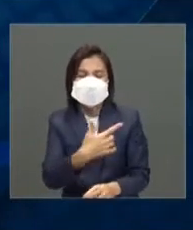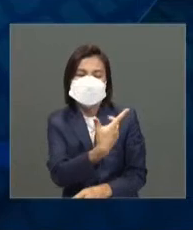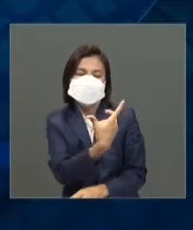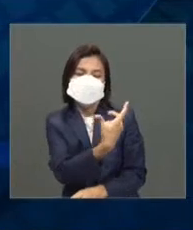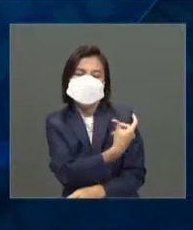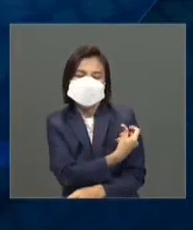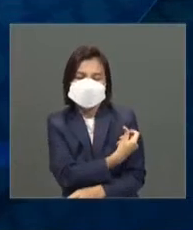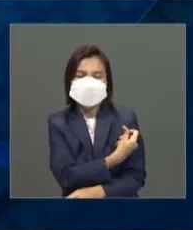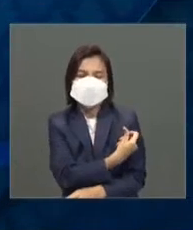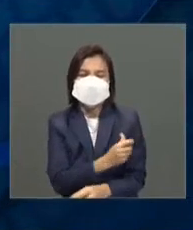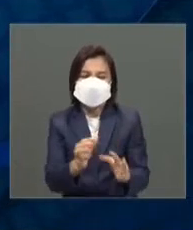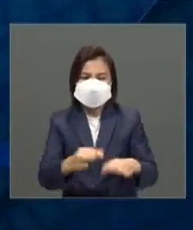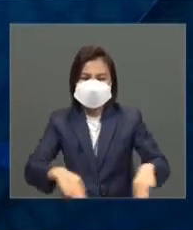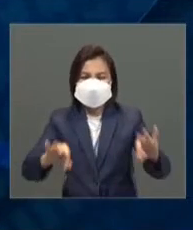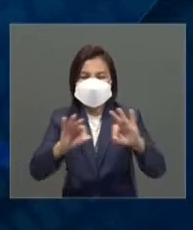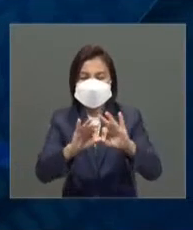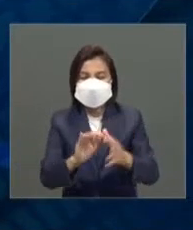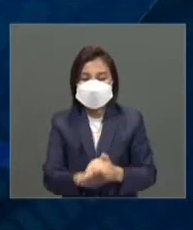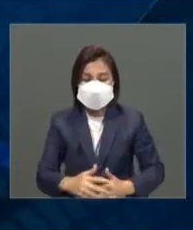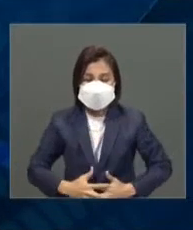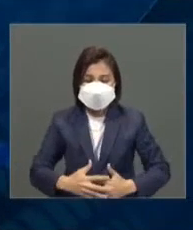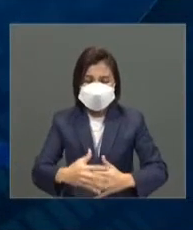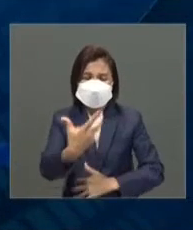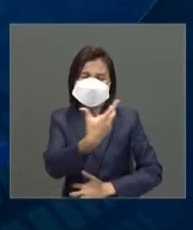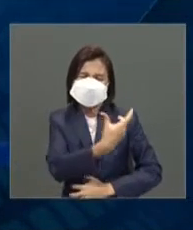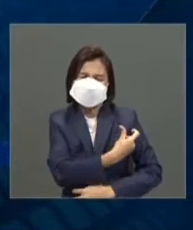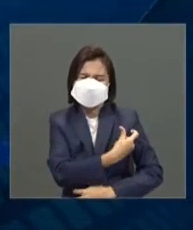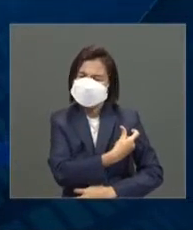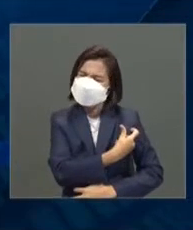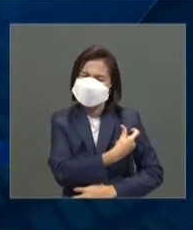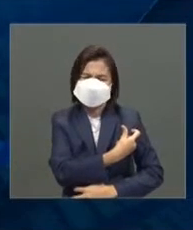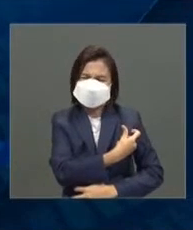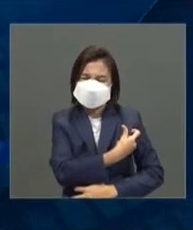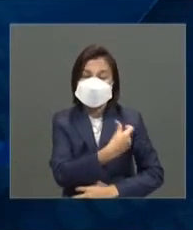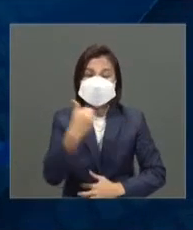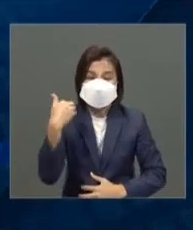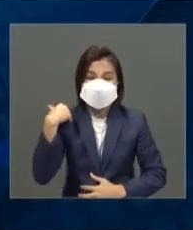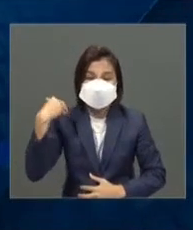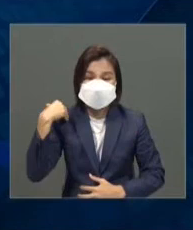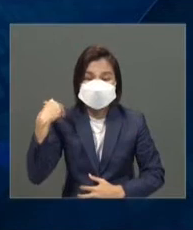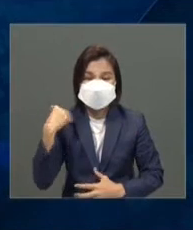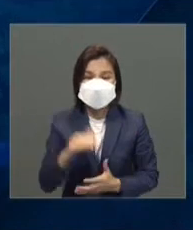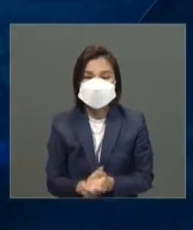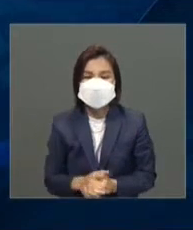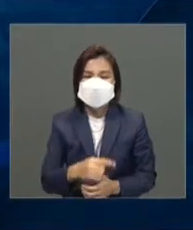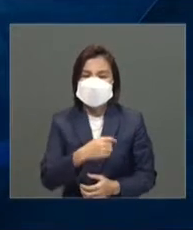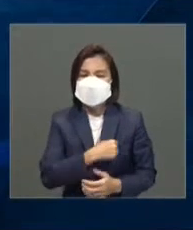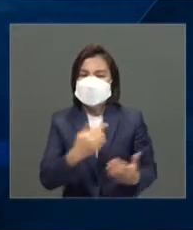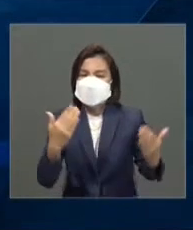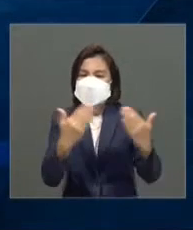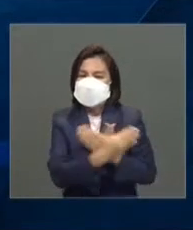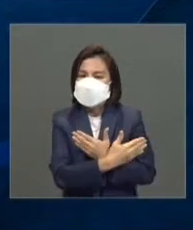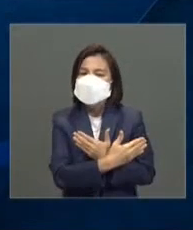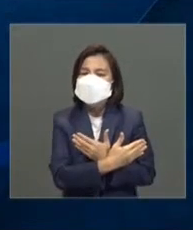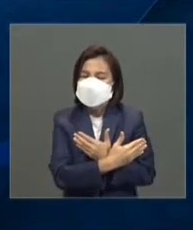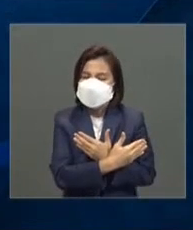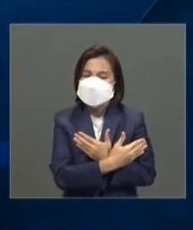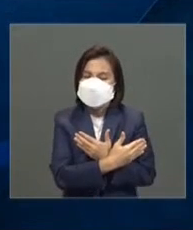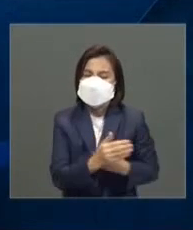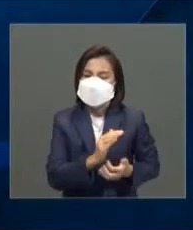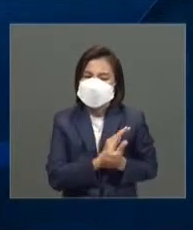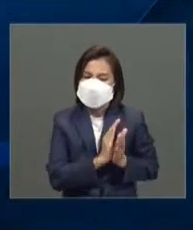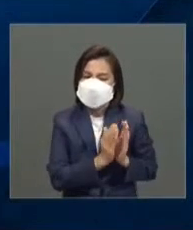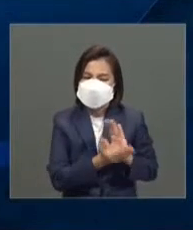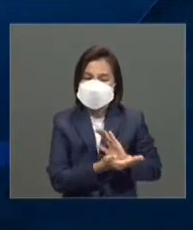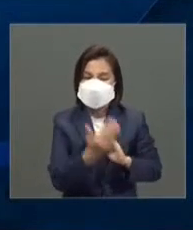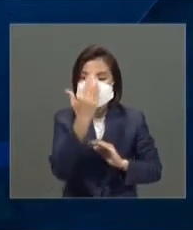หลายคนกลัวว่าตั้งครรภ์อยู่ไม่กล้าให้ฉีดวัคซีนไม่กล้าให้ฉีดวัคซีนก็ต้องเปลี่ยนใจแล้วนะครับตอนนี้มาดู